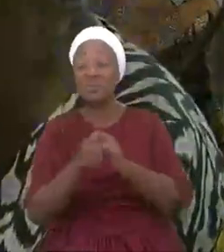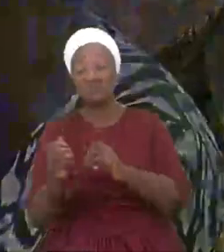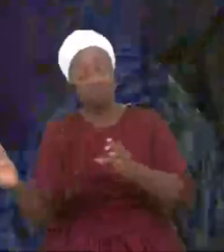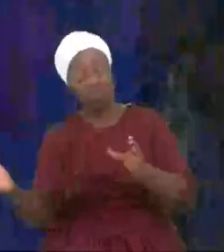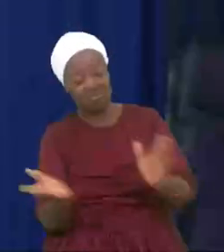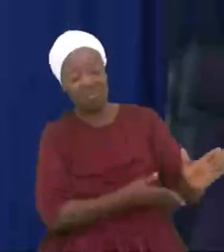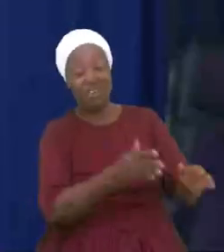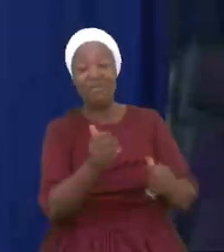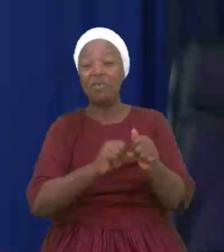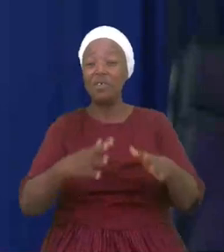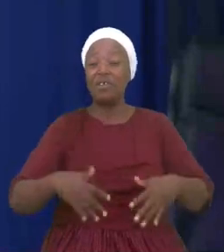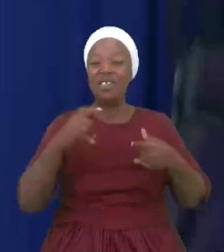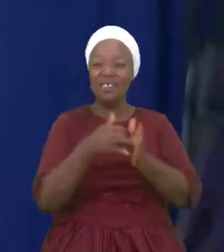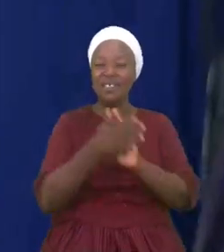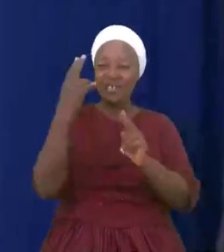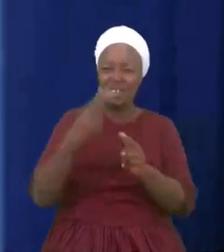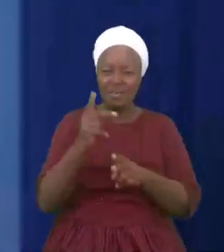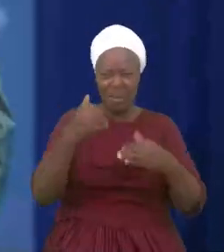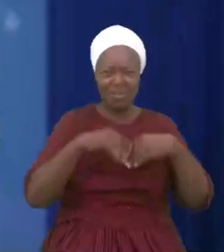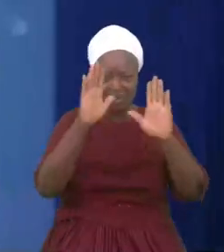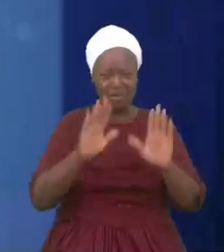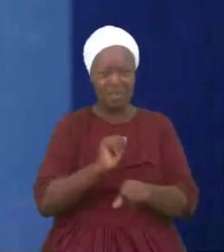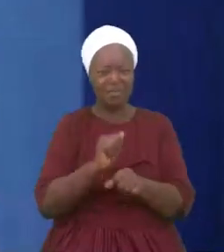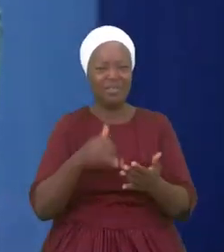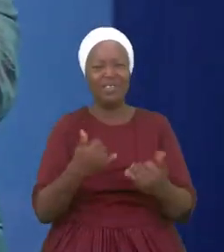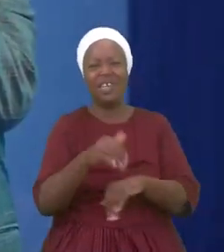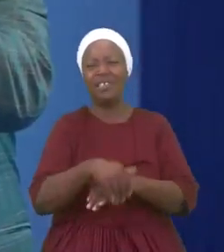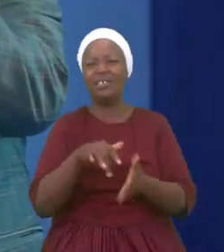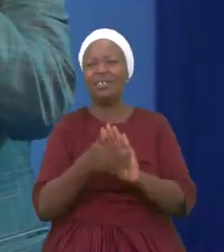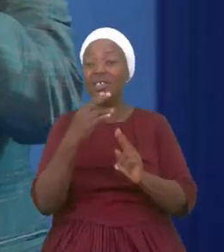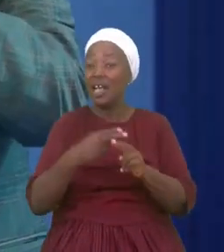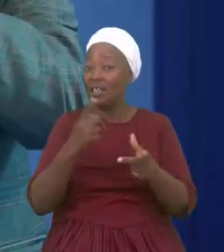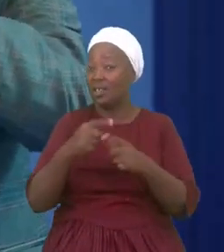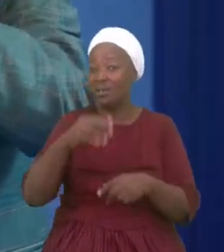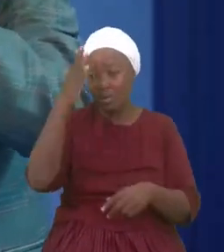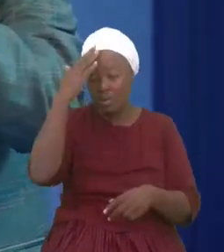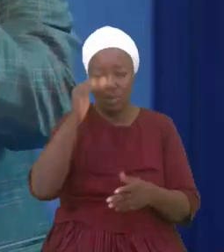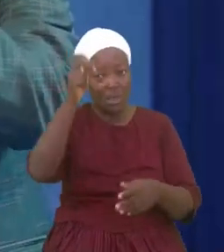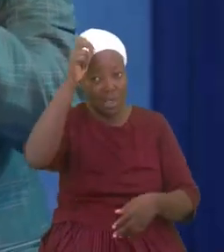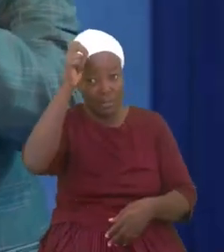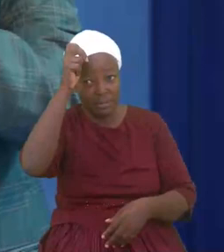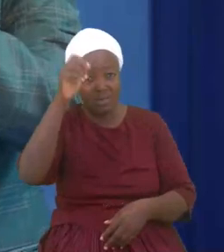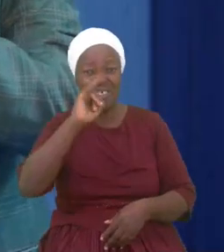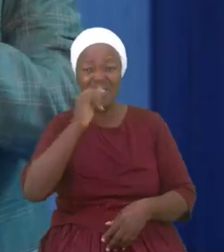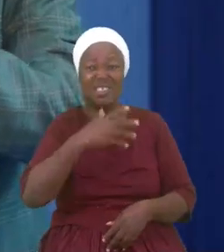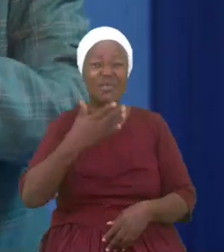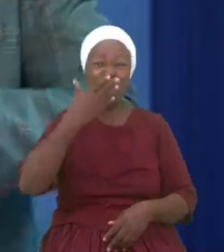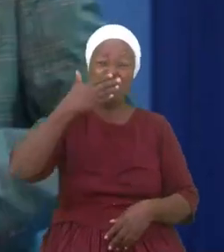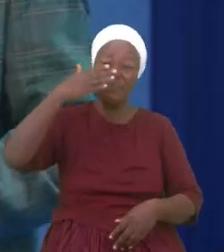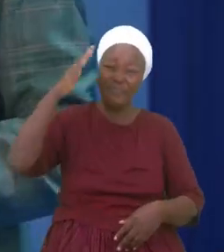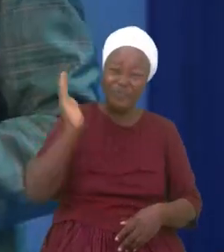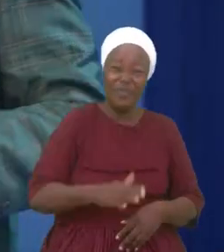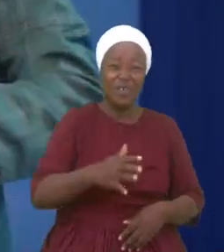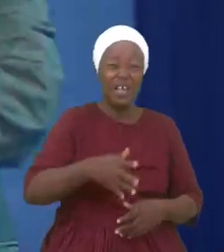tous les obstacles sont ôtés de devant vous vous avez le miracle ce jour le salut se joue le lion là